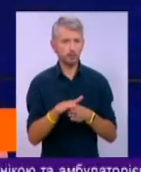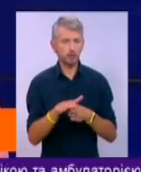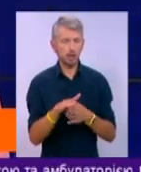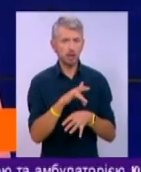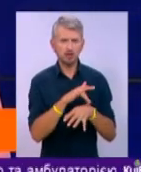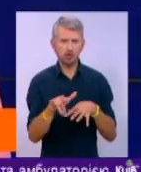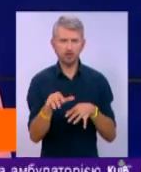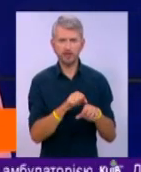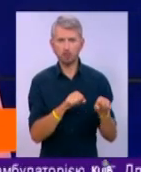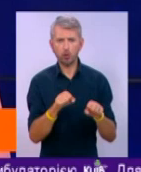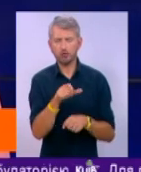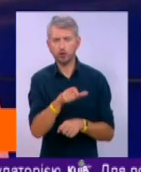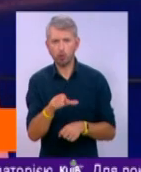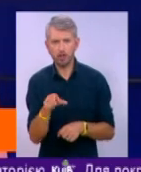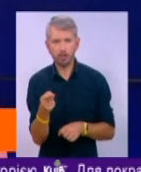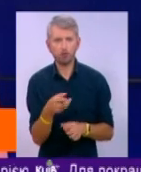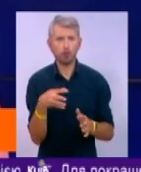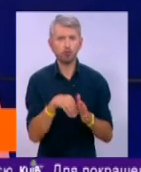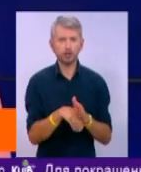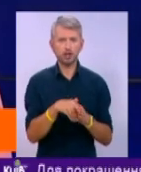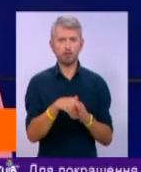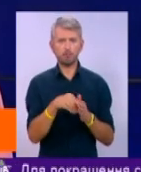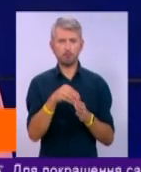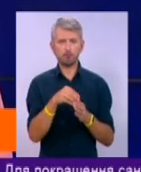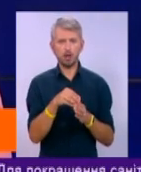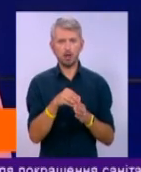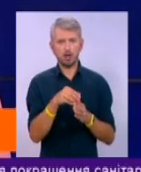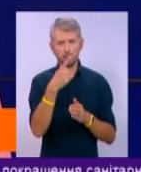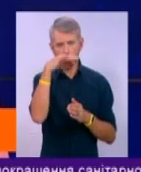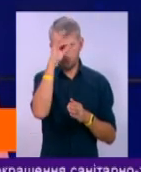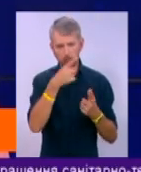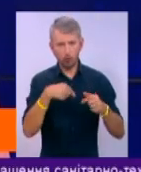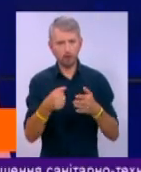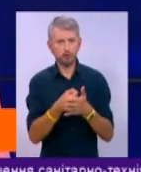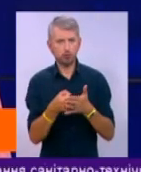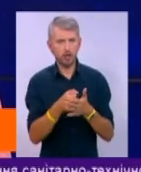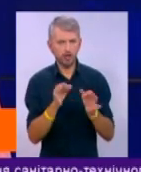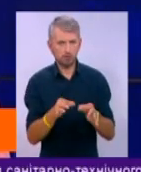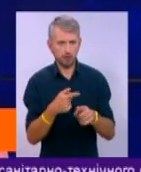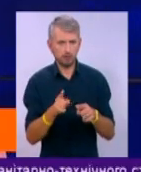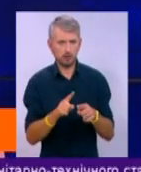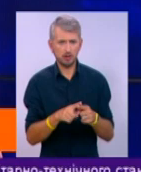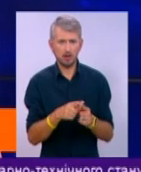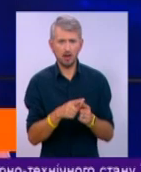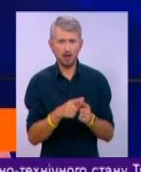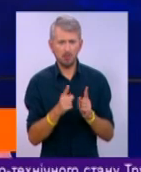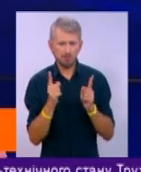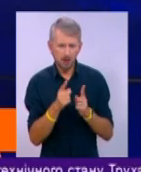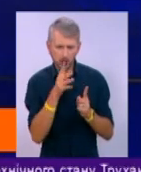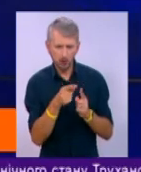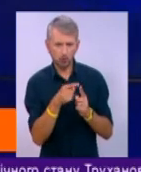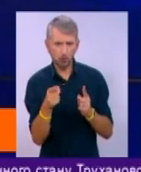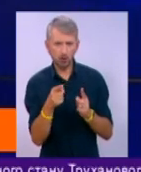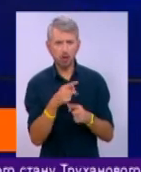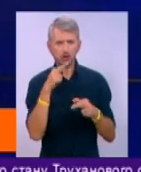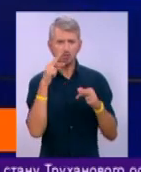усі можливості громадян, і в тому числі і правоохоронних органів, добиватися правди. Тобто це дуже маленькі строки. Тобто от